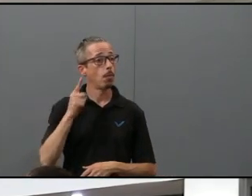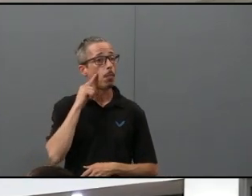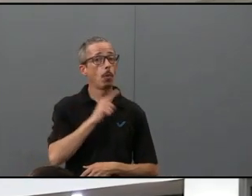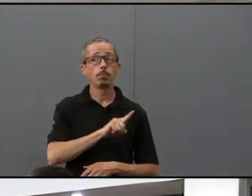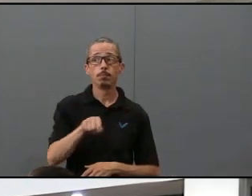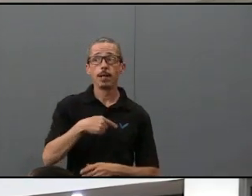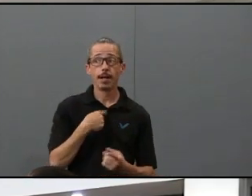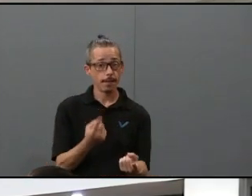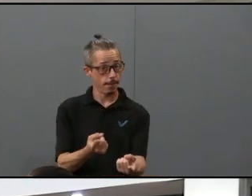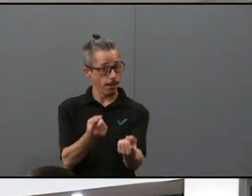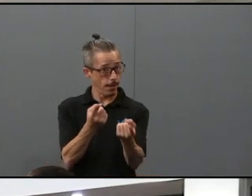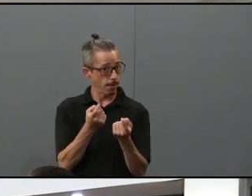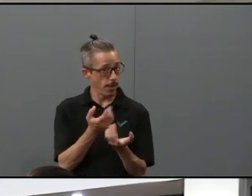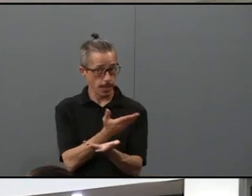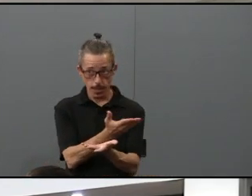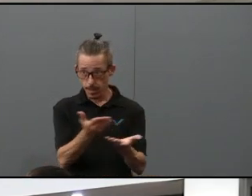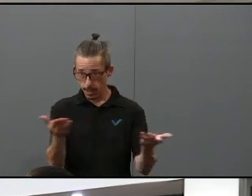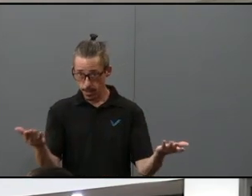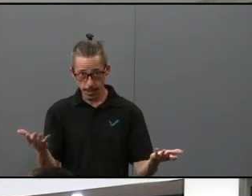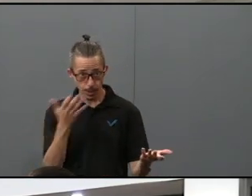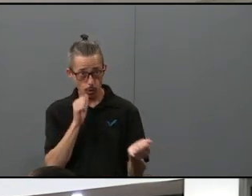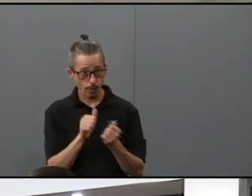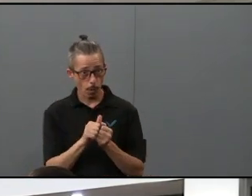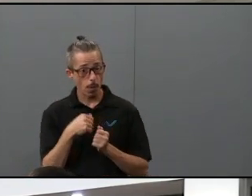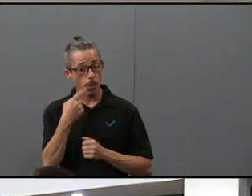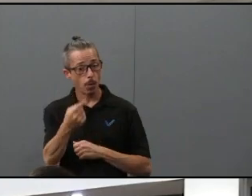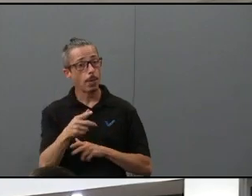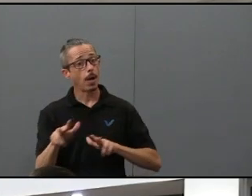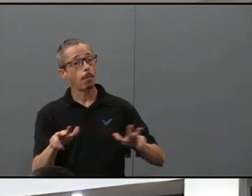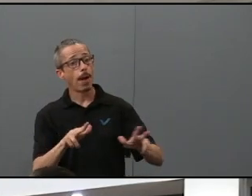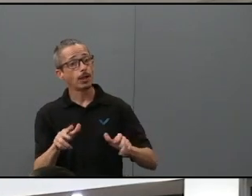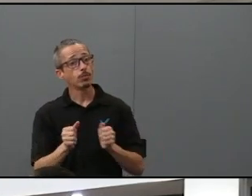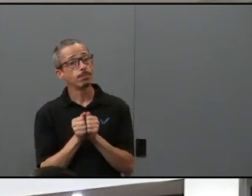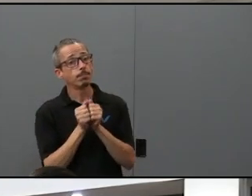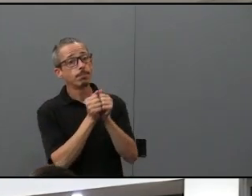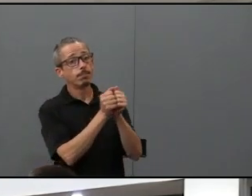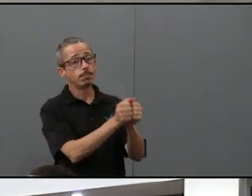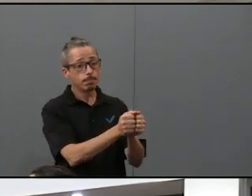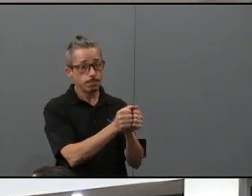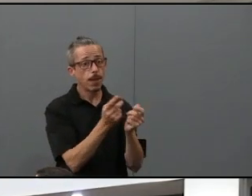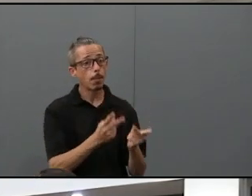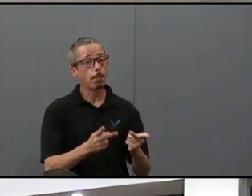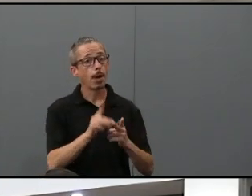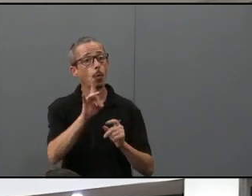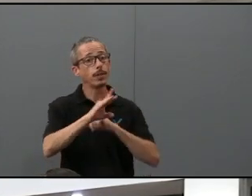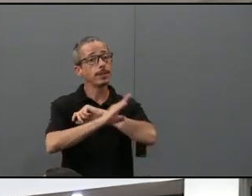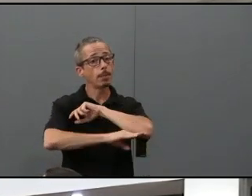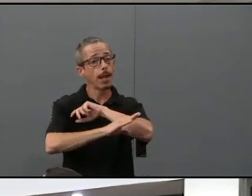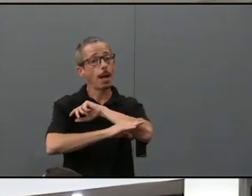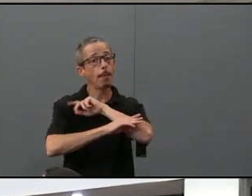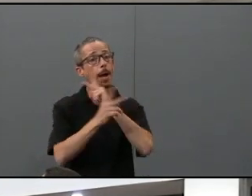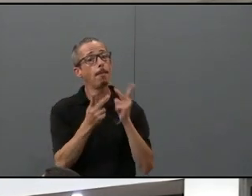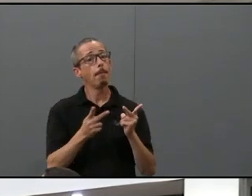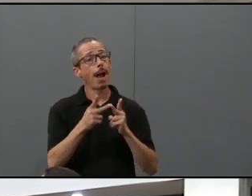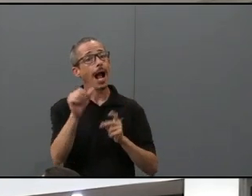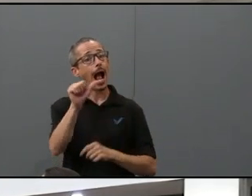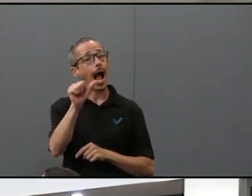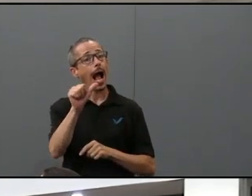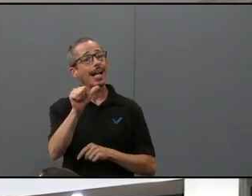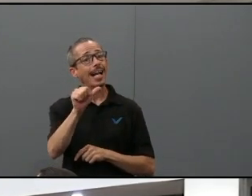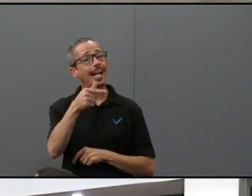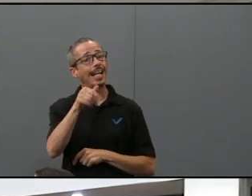inviter chaleureusement à marché avec moi le 8 septembre au parc angrillon à Montréal vous vous demandez